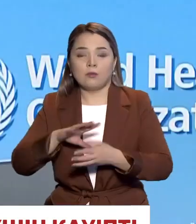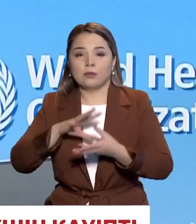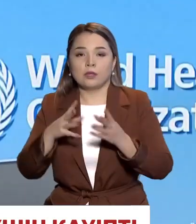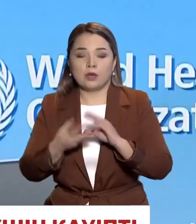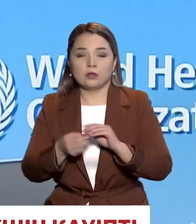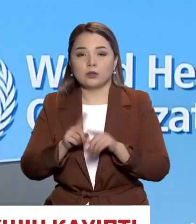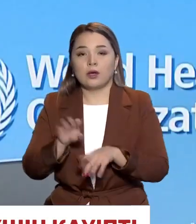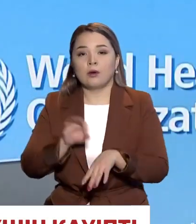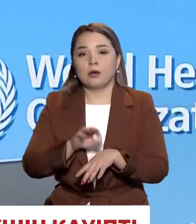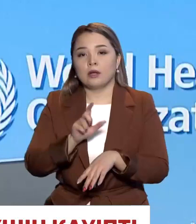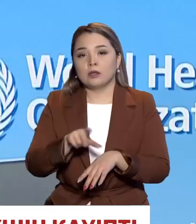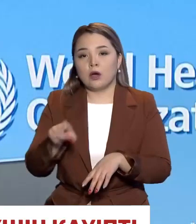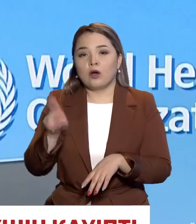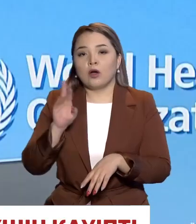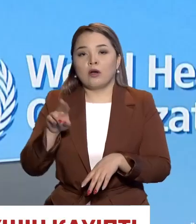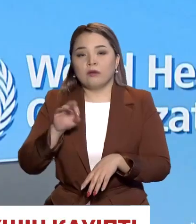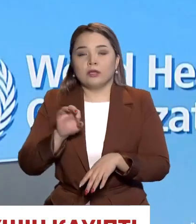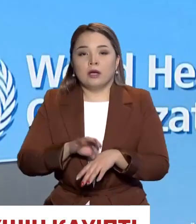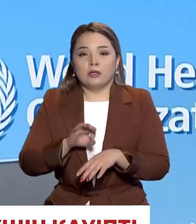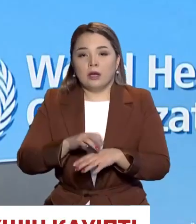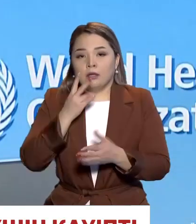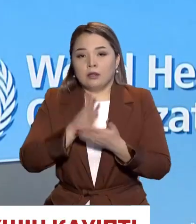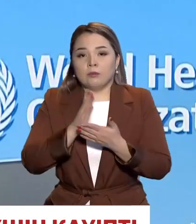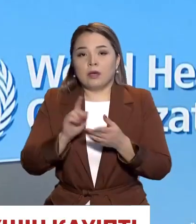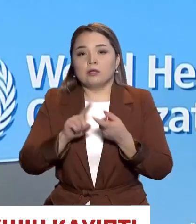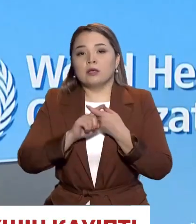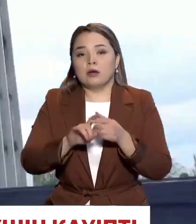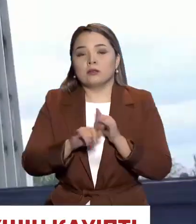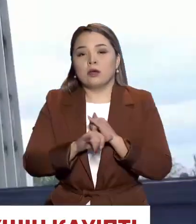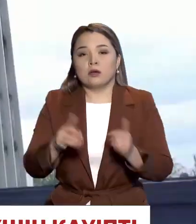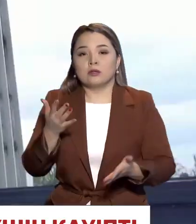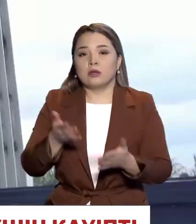жатқан науқастардың көбі ковидке шалдыққан. Індеттің тарауы